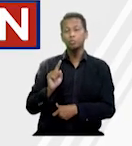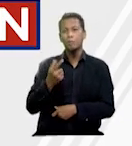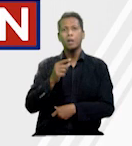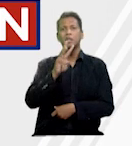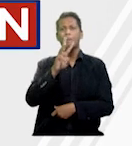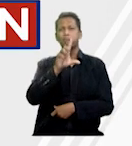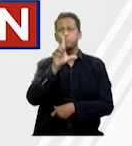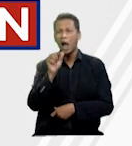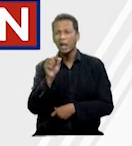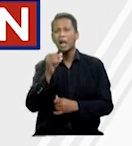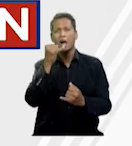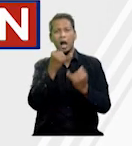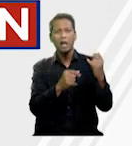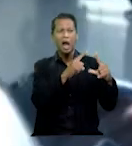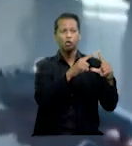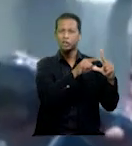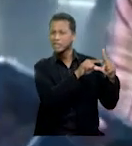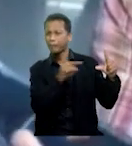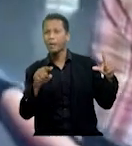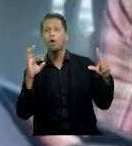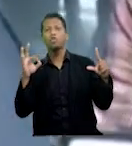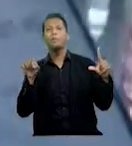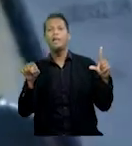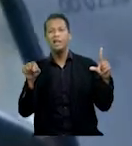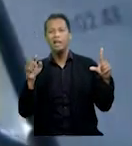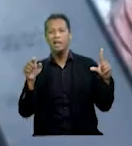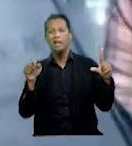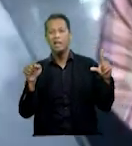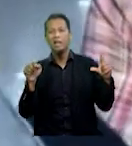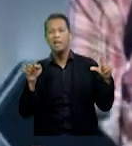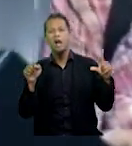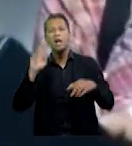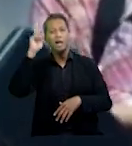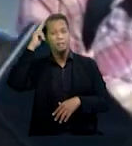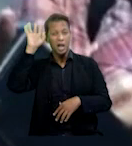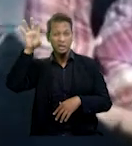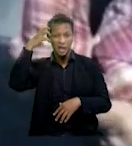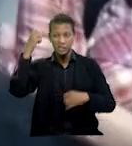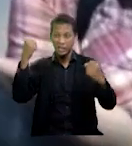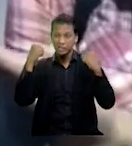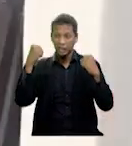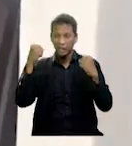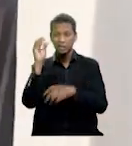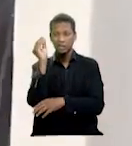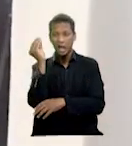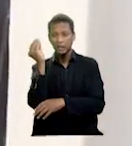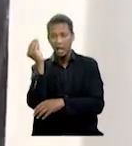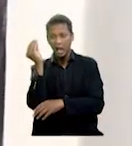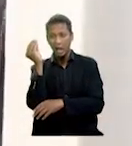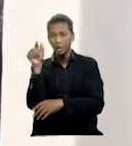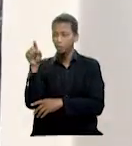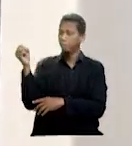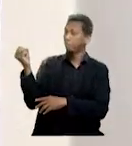sejak Agustus hingga Oktober. Meski begitu, Kepala Dinas Kesehatan Provinsi DKI Jakarta Widya Stuti memastikan bahwa tidak